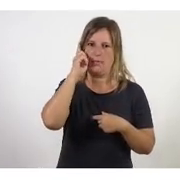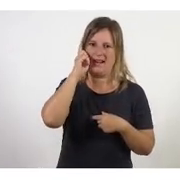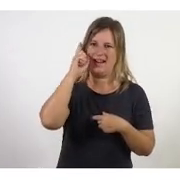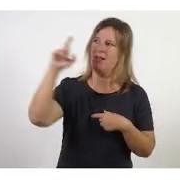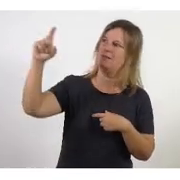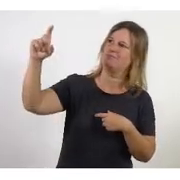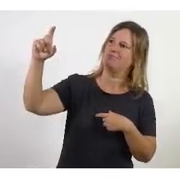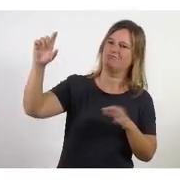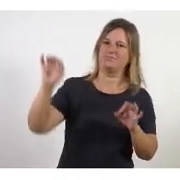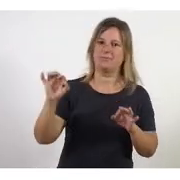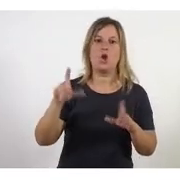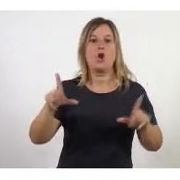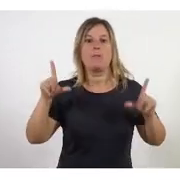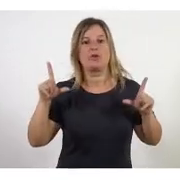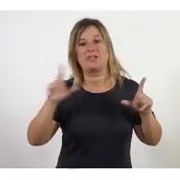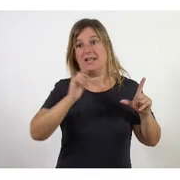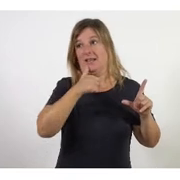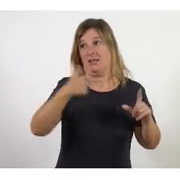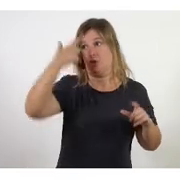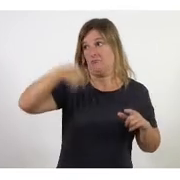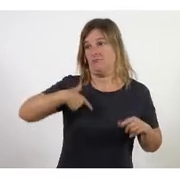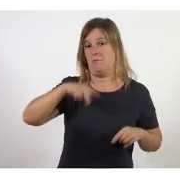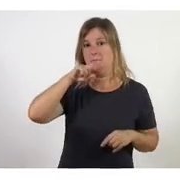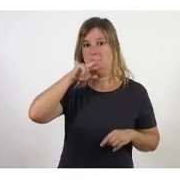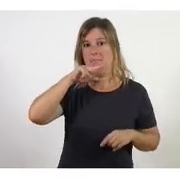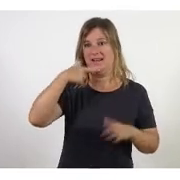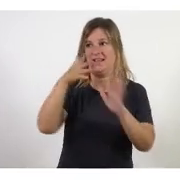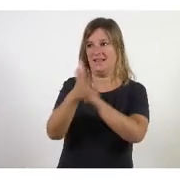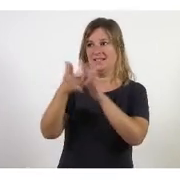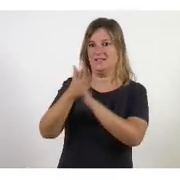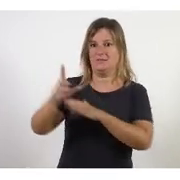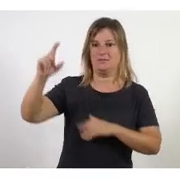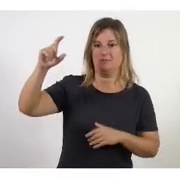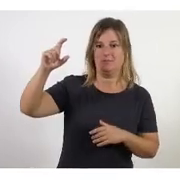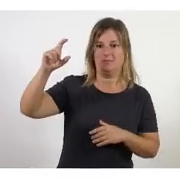Aquest vídeo selfie, el protagonista ja és la persona que parla, que està explicant una cosa.